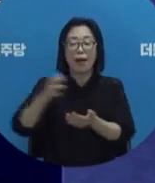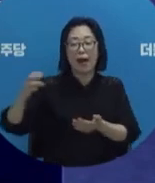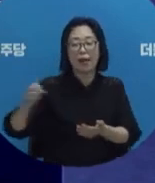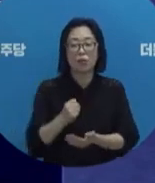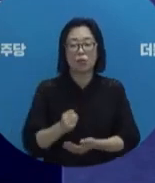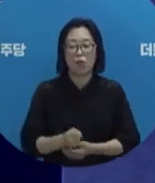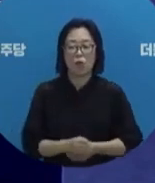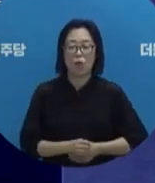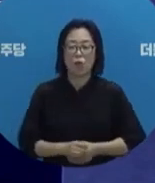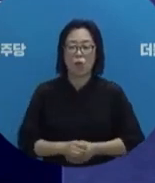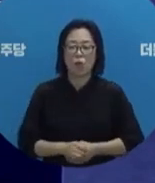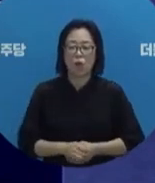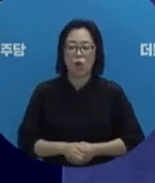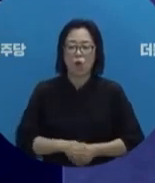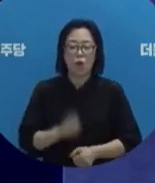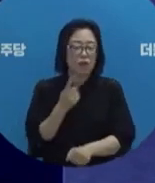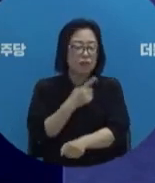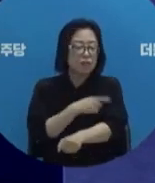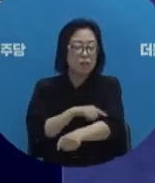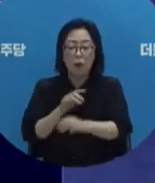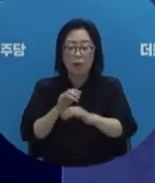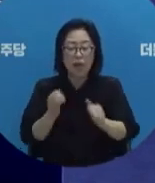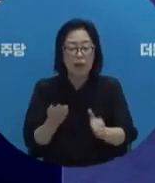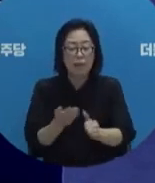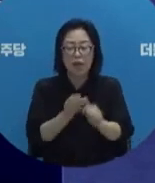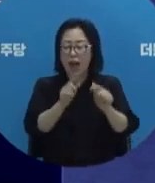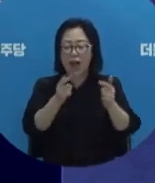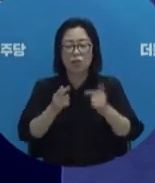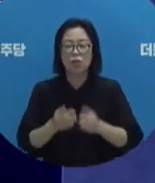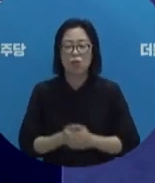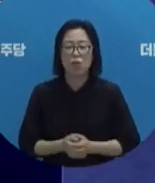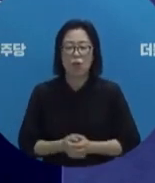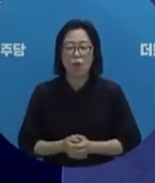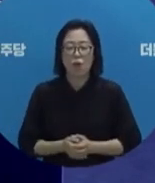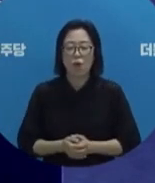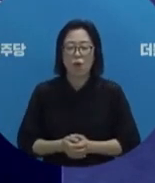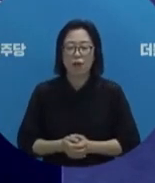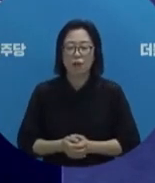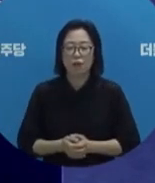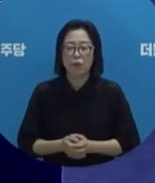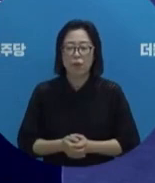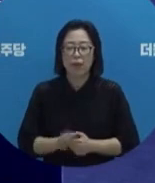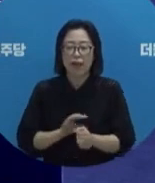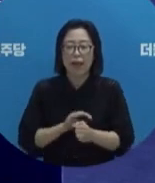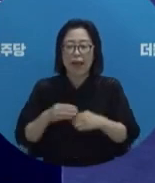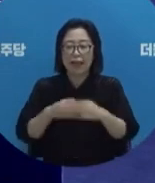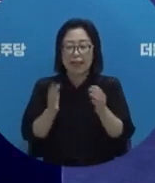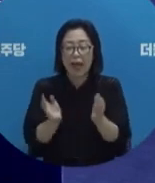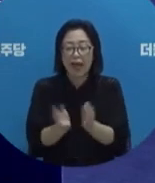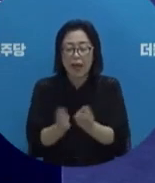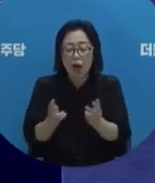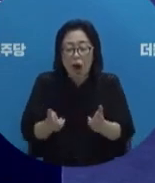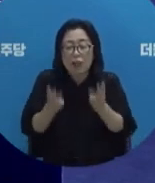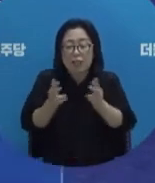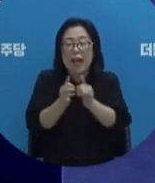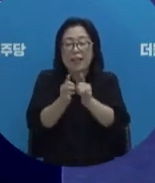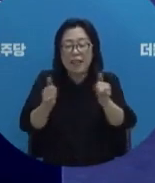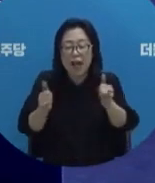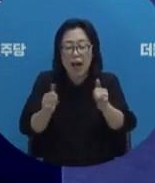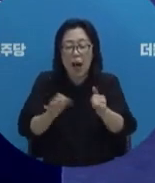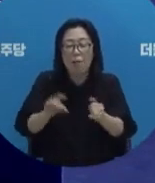당이 유능한 인재를 길러내고 당의 올해 헌신한 당원들에게 우선적인 기회를